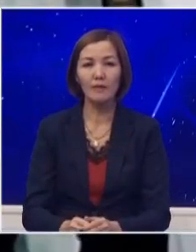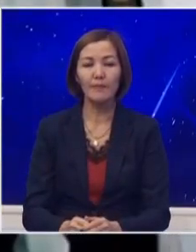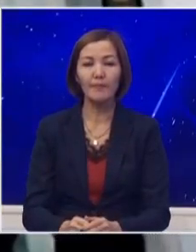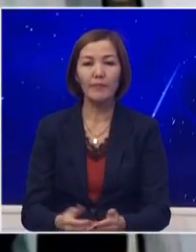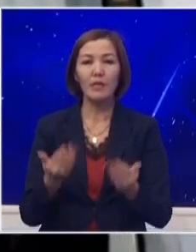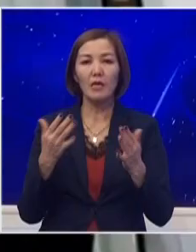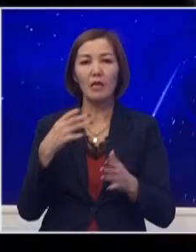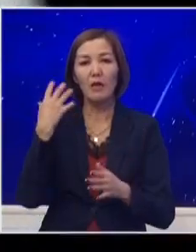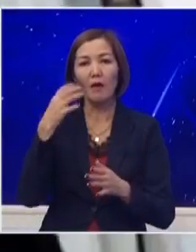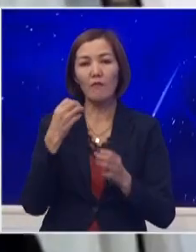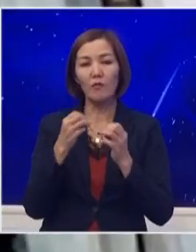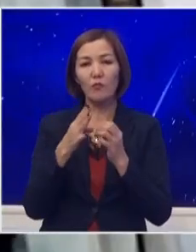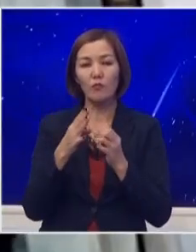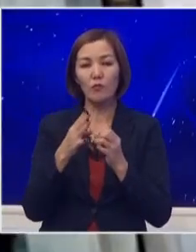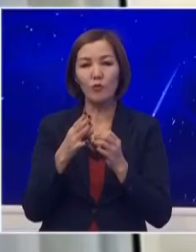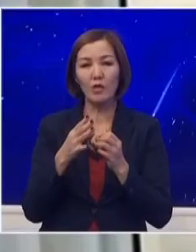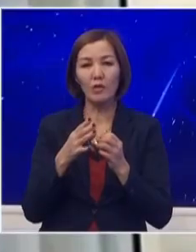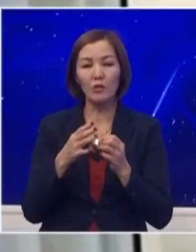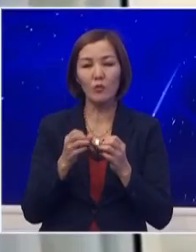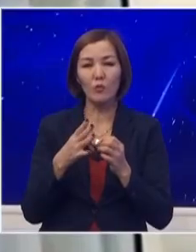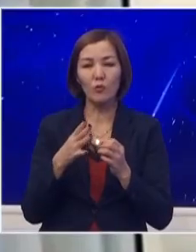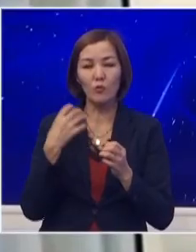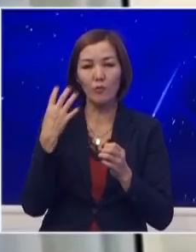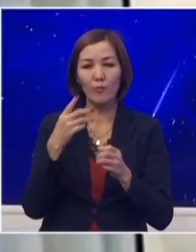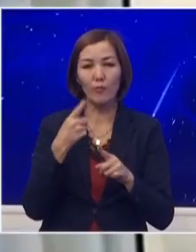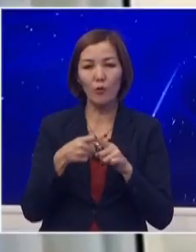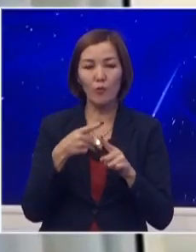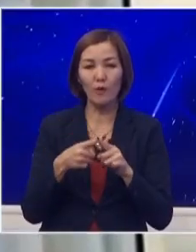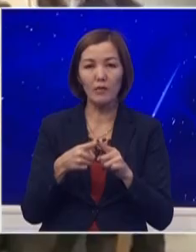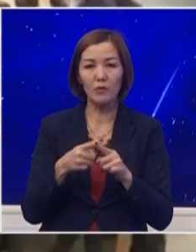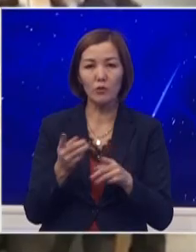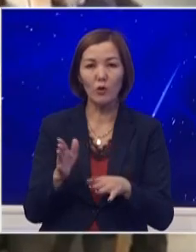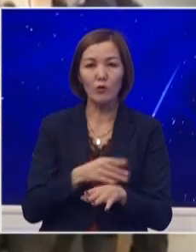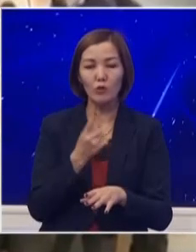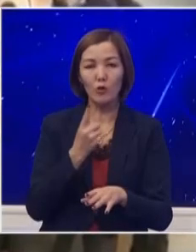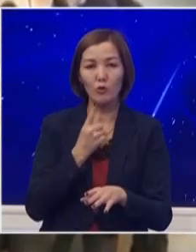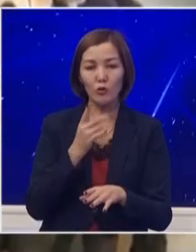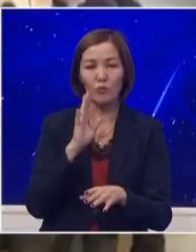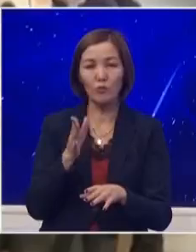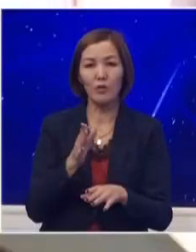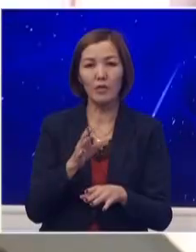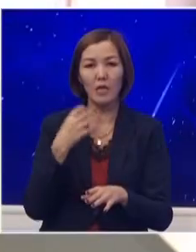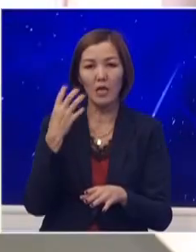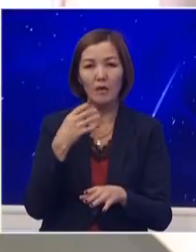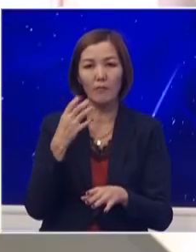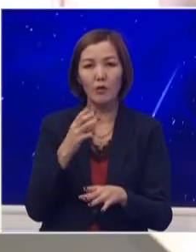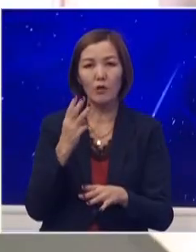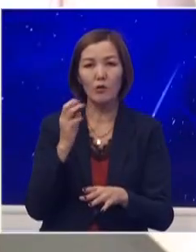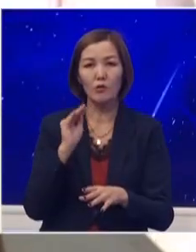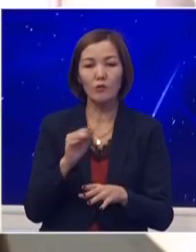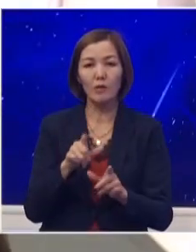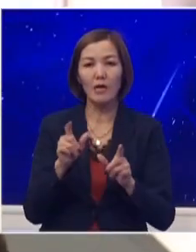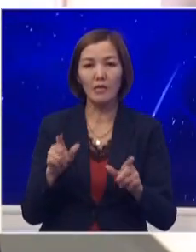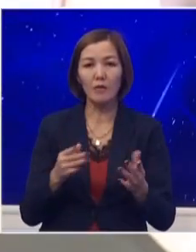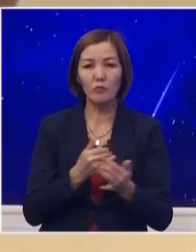Енді iPhone 14 Pro және 14 Pro Max сатып алам деушілер смартфондарын ұзақ күтуге мәжбүр болады. Apple өкілдері 300 мыңға жуық адам